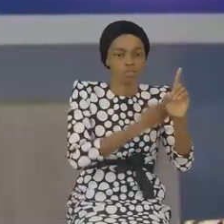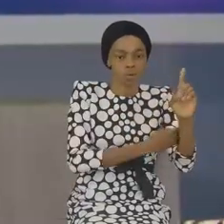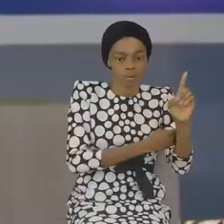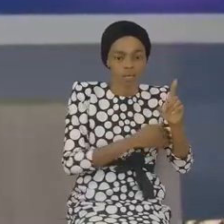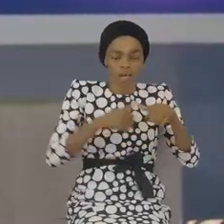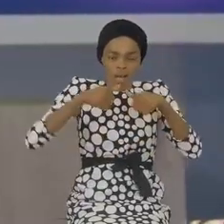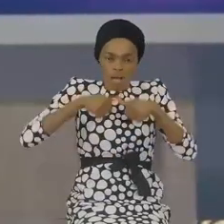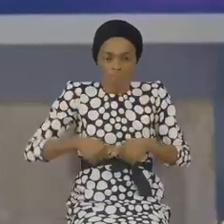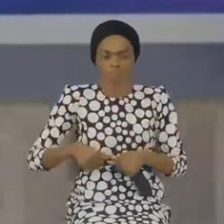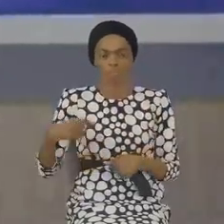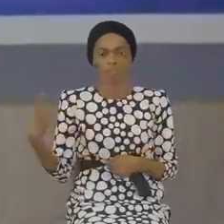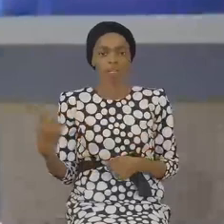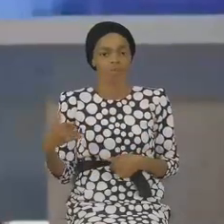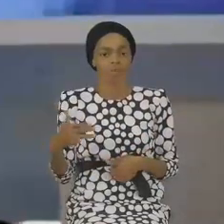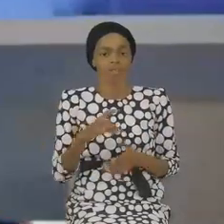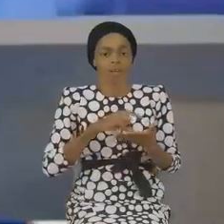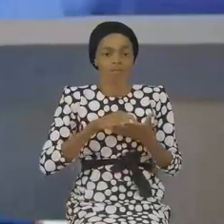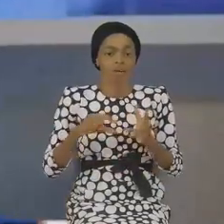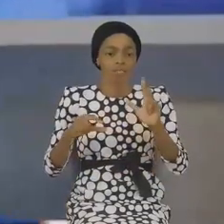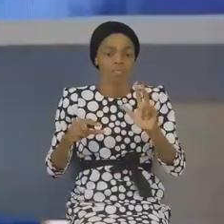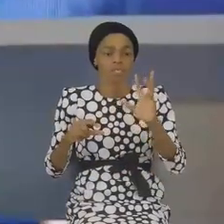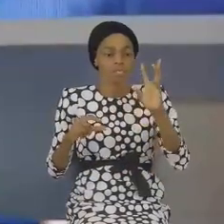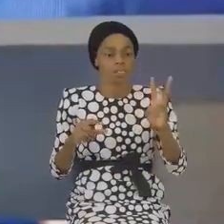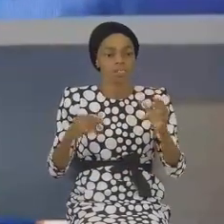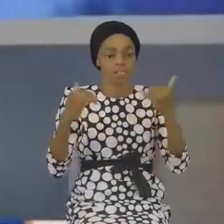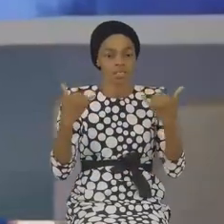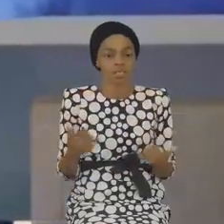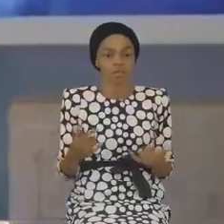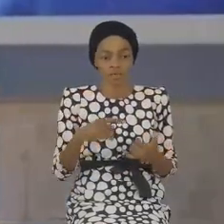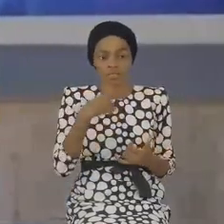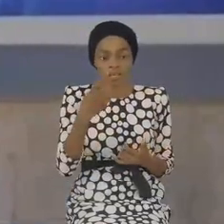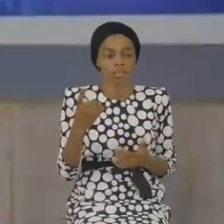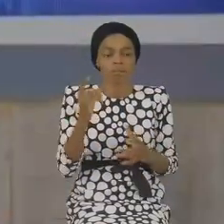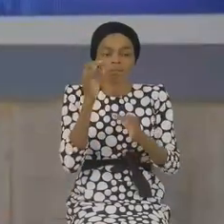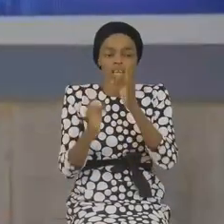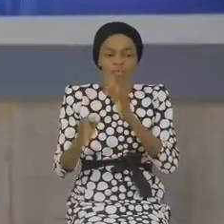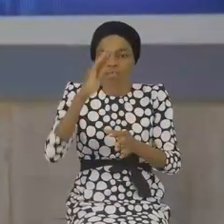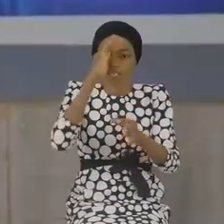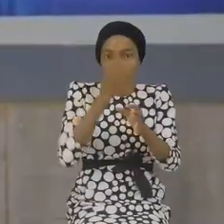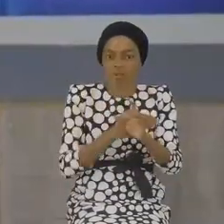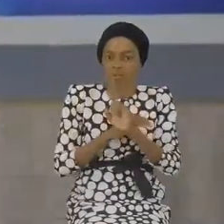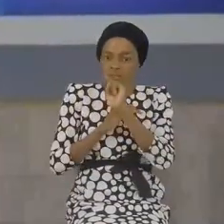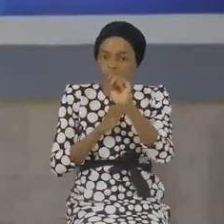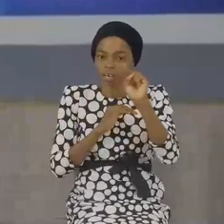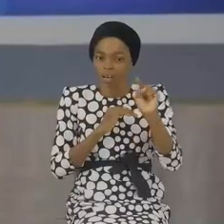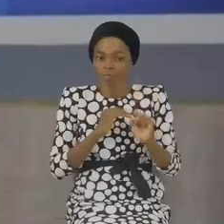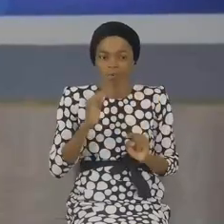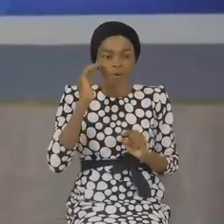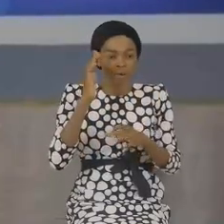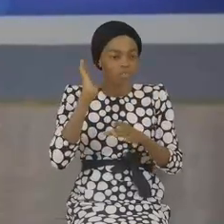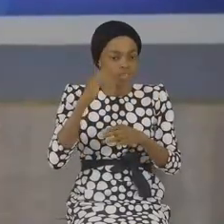toujours. » Verset 36, il dit maintenant, « Si donc le Fils vous affranchit, vous